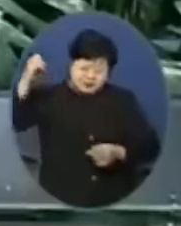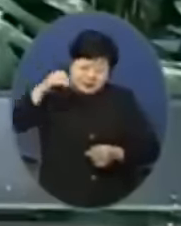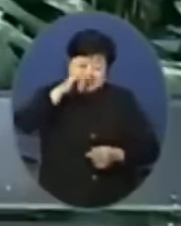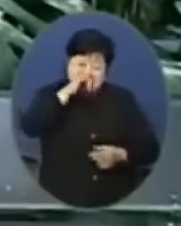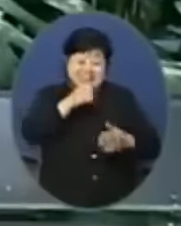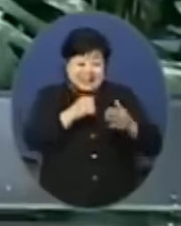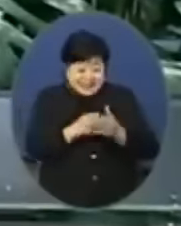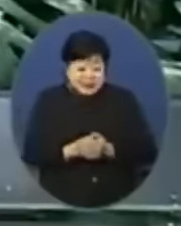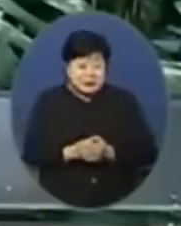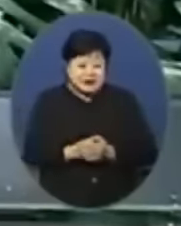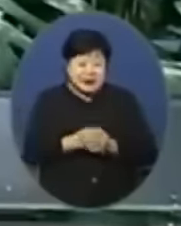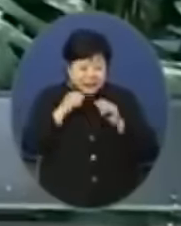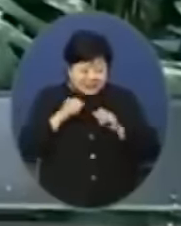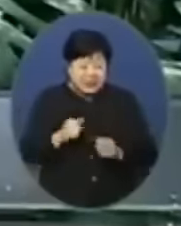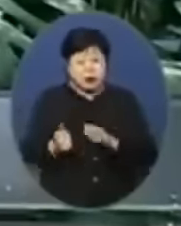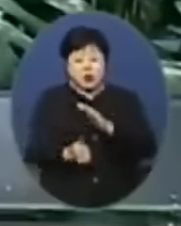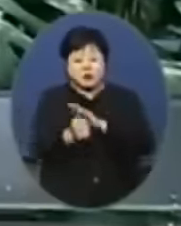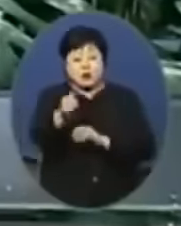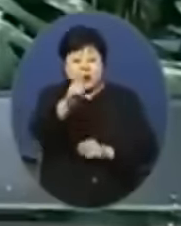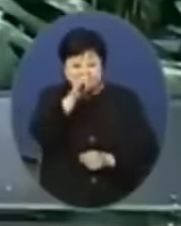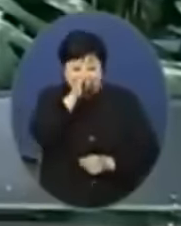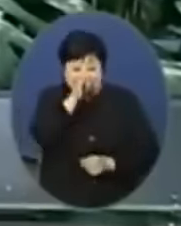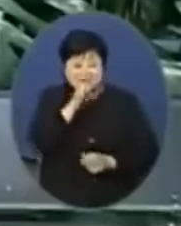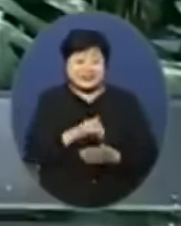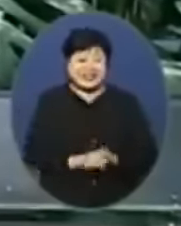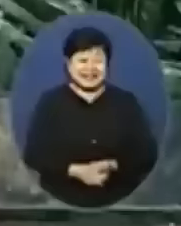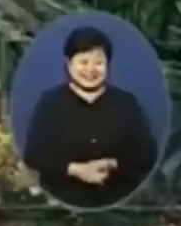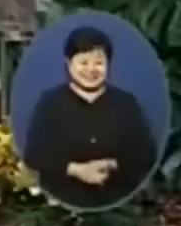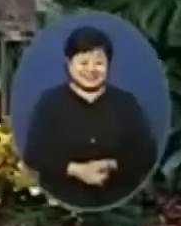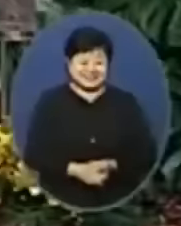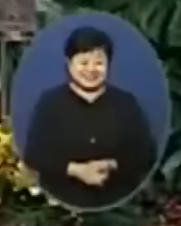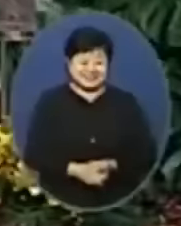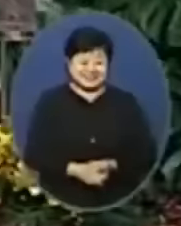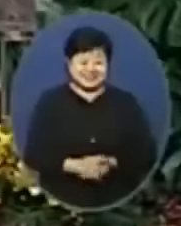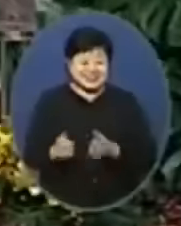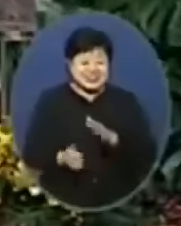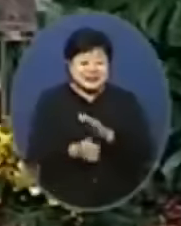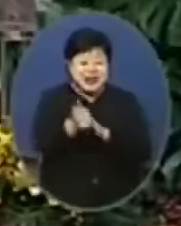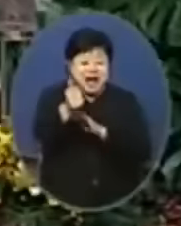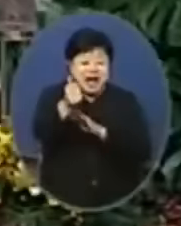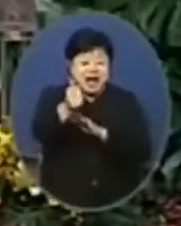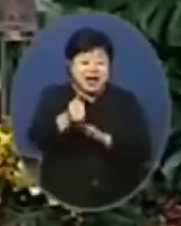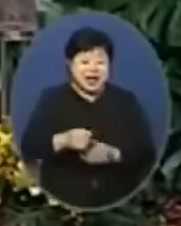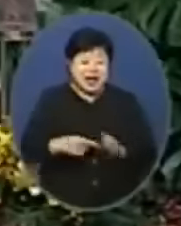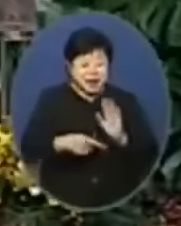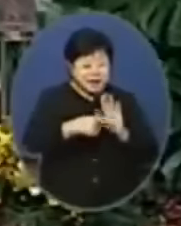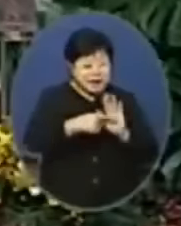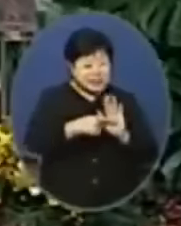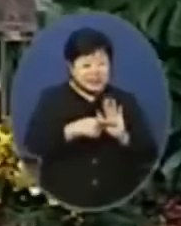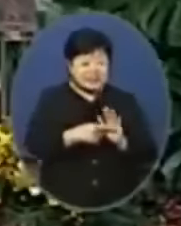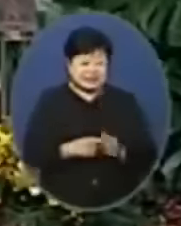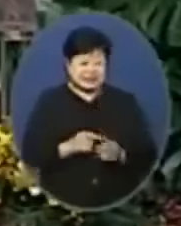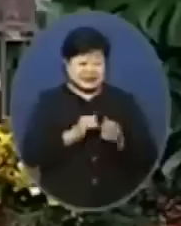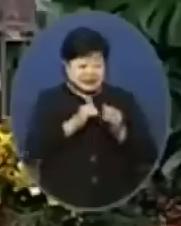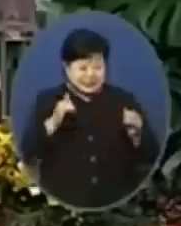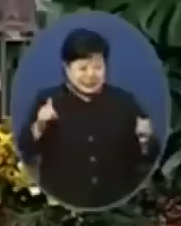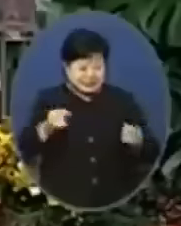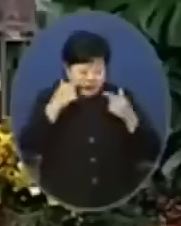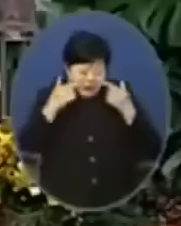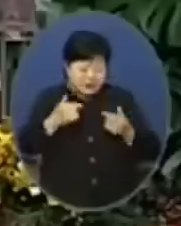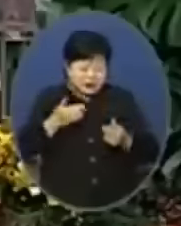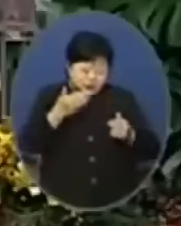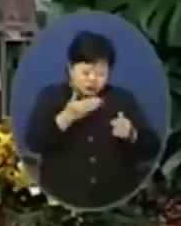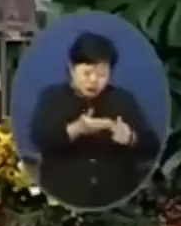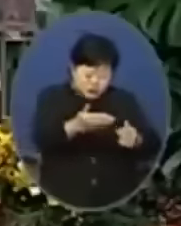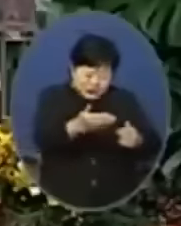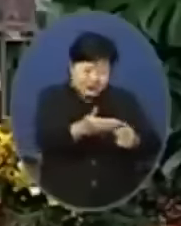때문에 우리는 살아남고 소망이 생겨나는 것입니다. 희망은 마이너스 당한 인생에게 반드시 주어야